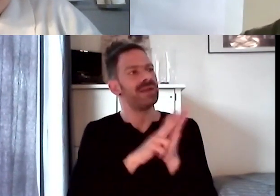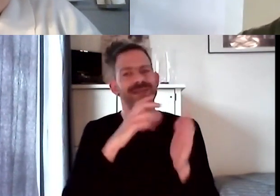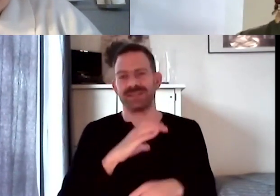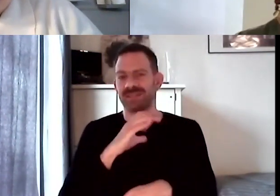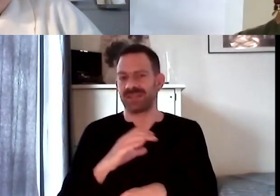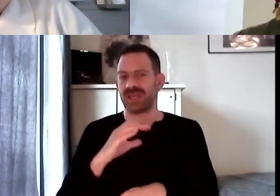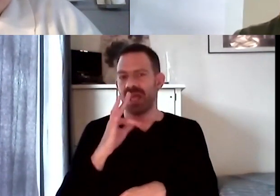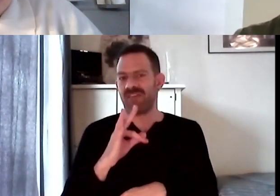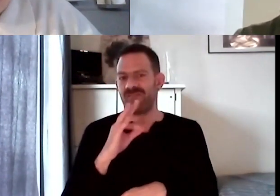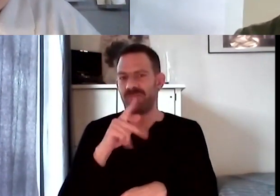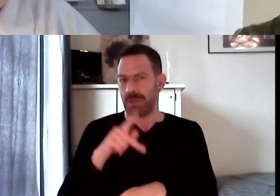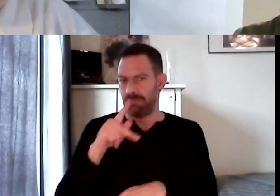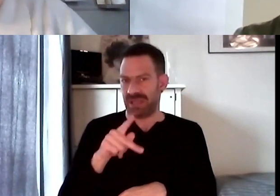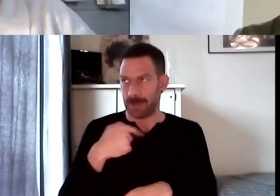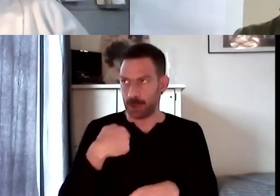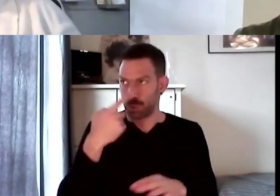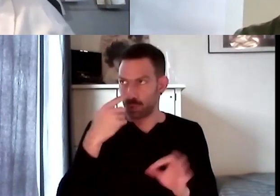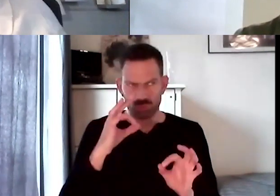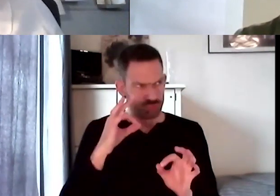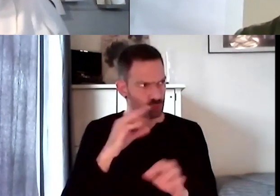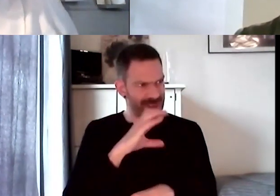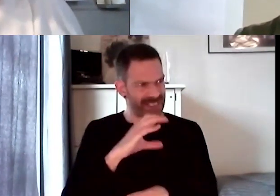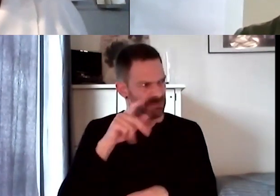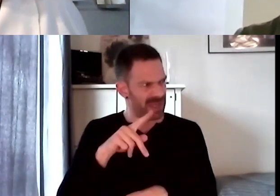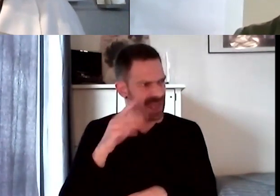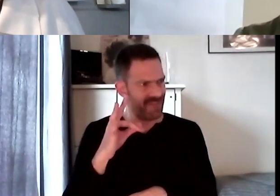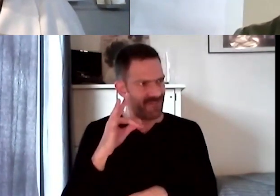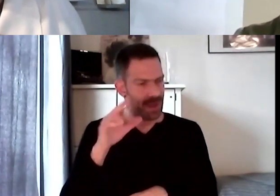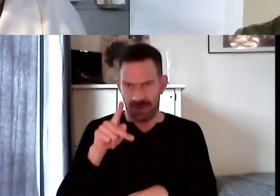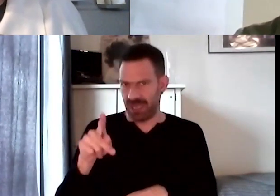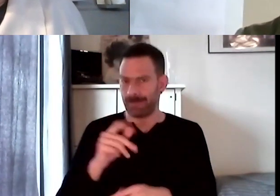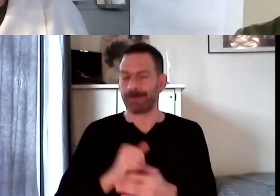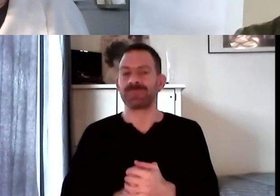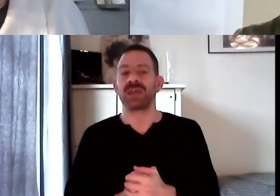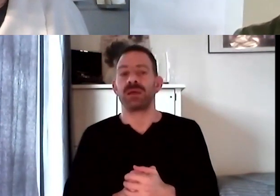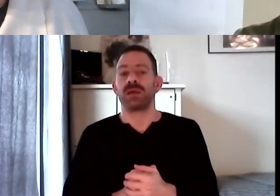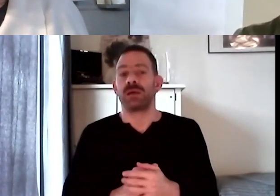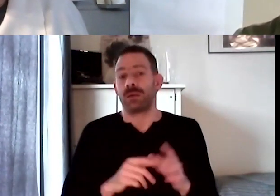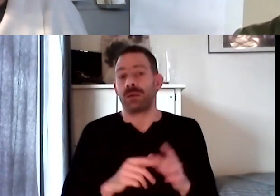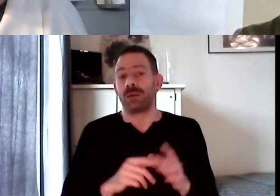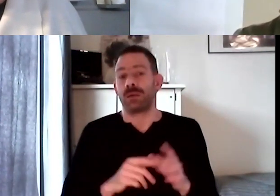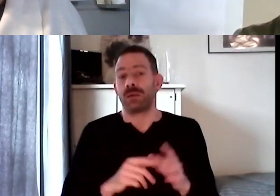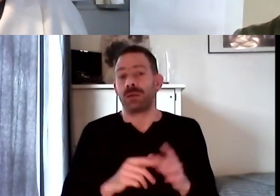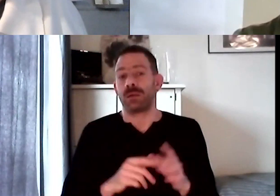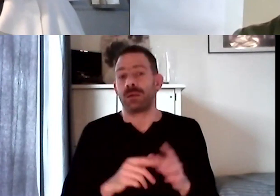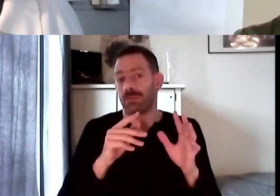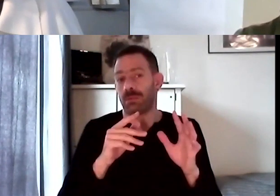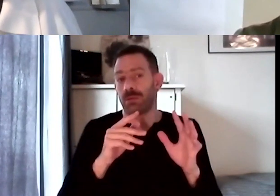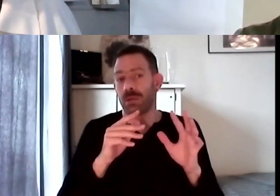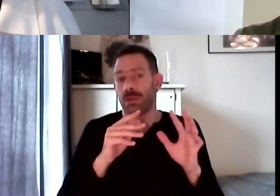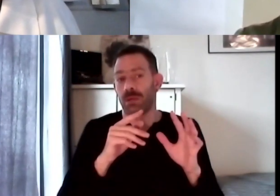CCFPP. Si je ne me trompe pas, ou CPFPP, sur la formation donc, des personnes qui seront aptes